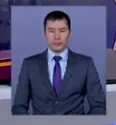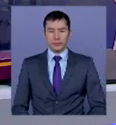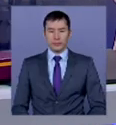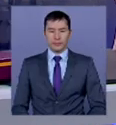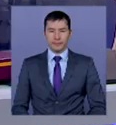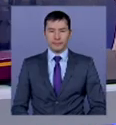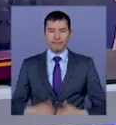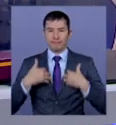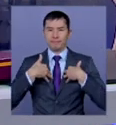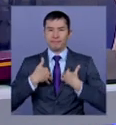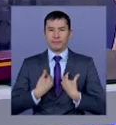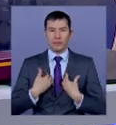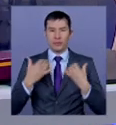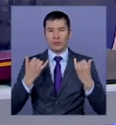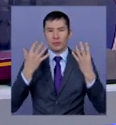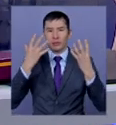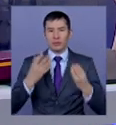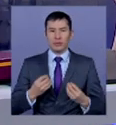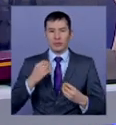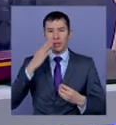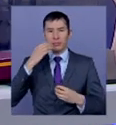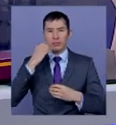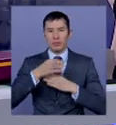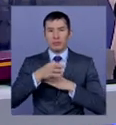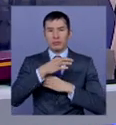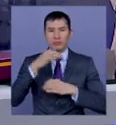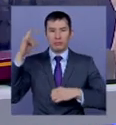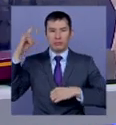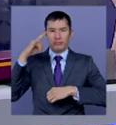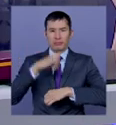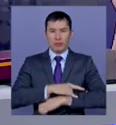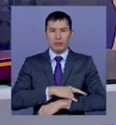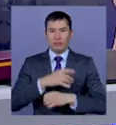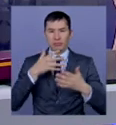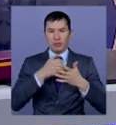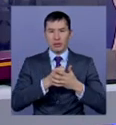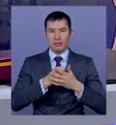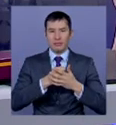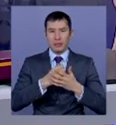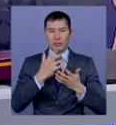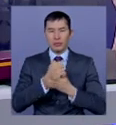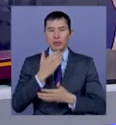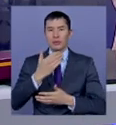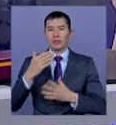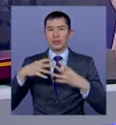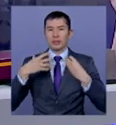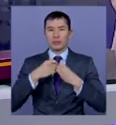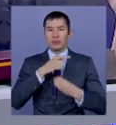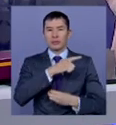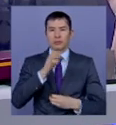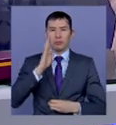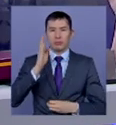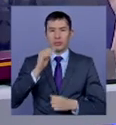Алматы маңында болған бүгінгі апаттан қаза болғандардың отбасына 4 миллион теңге көлемінде материалдық көмек көрсетіледі. Сонымен қатар